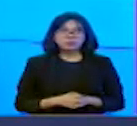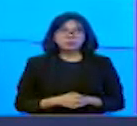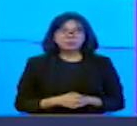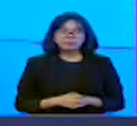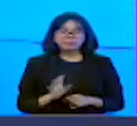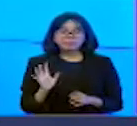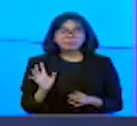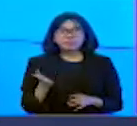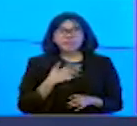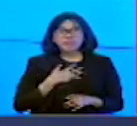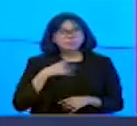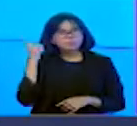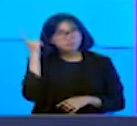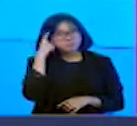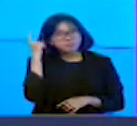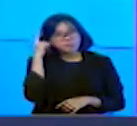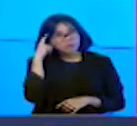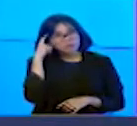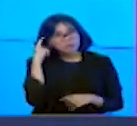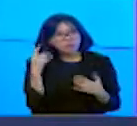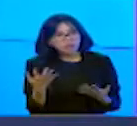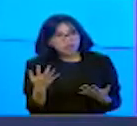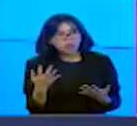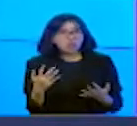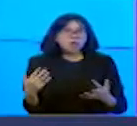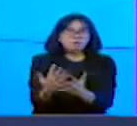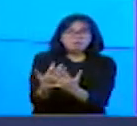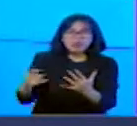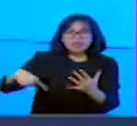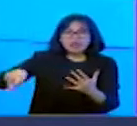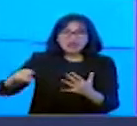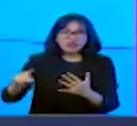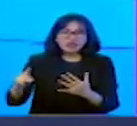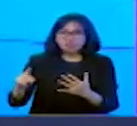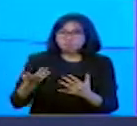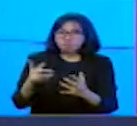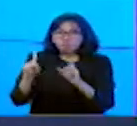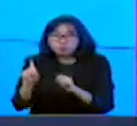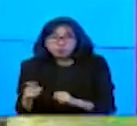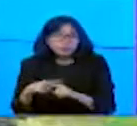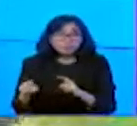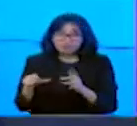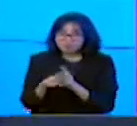saya kira, apakah akan ada warga yang mungkin membutuhkan tidak dapat? Pasti ada.